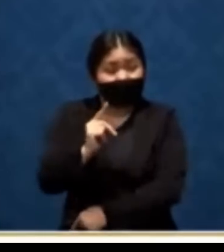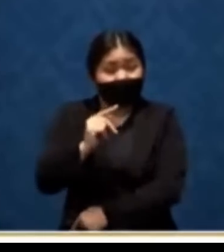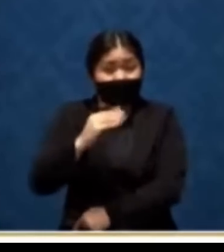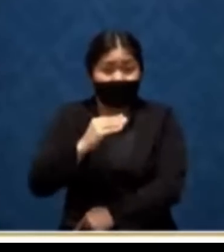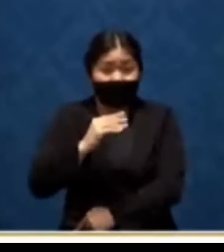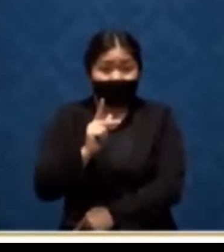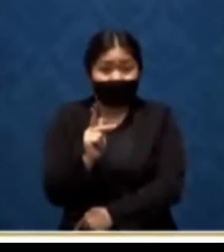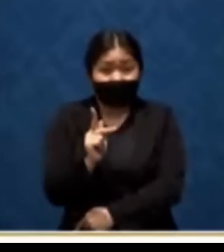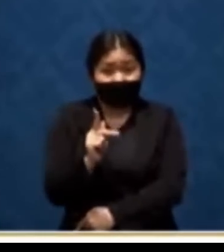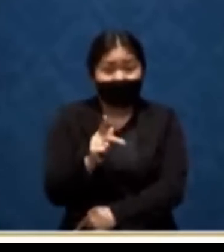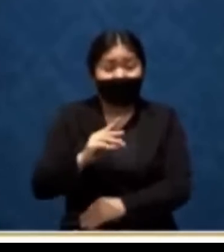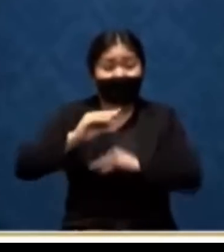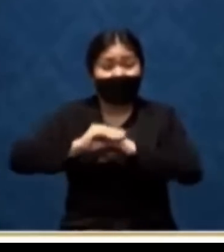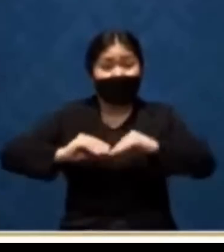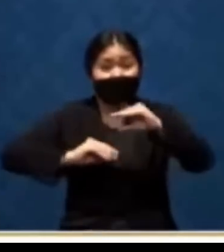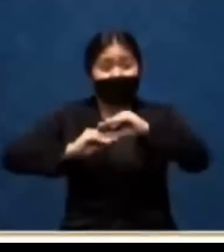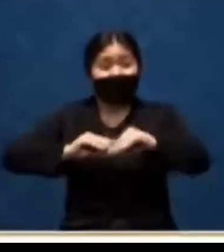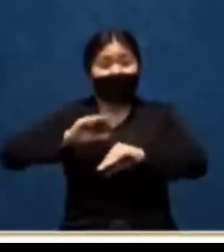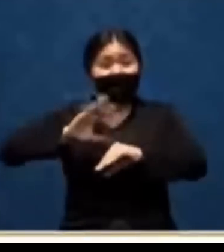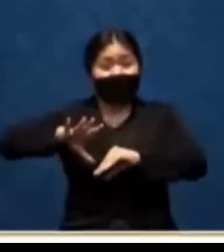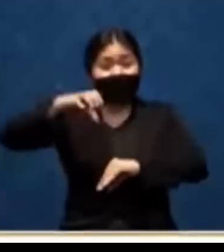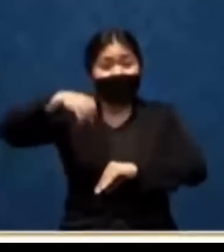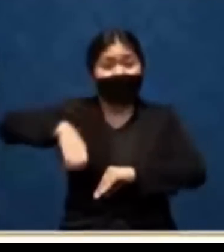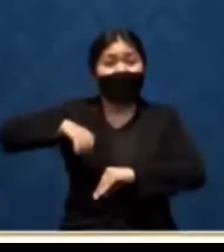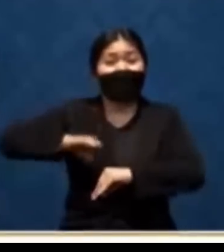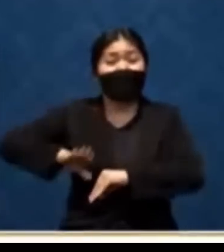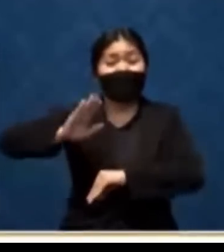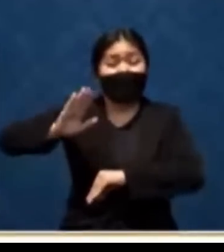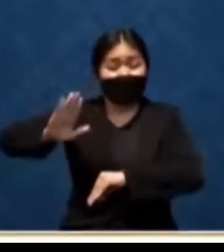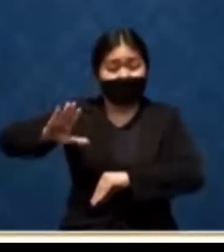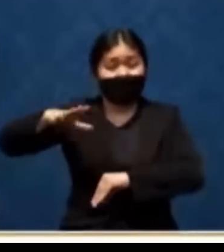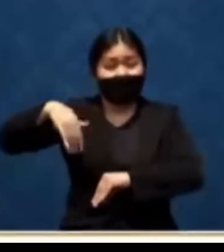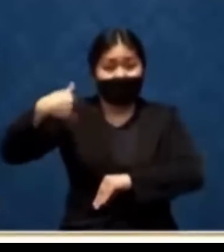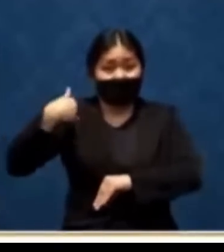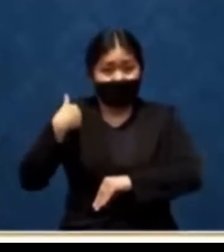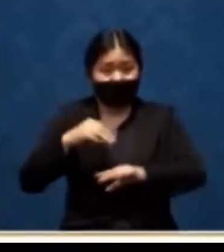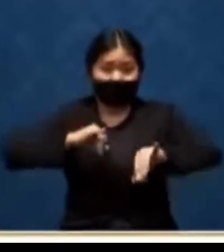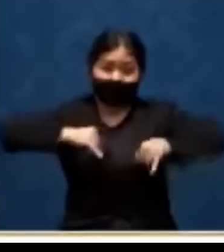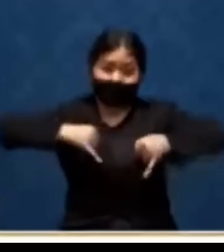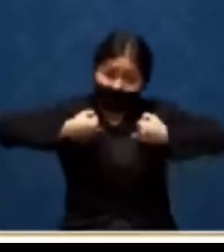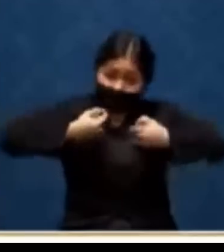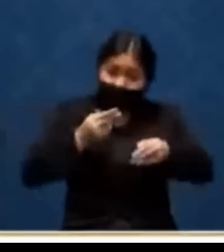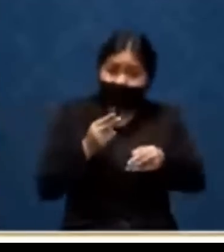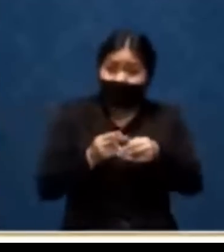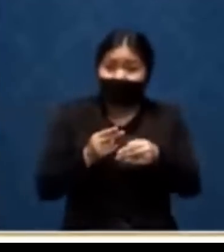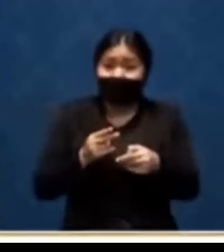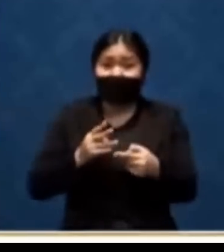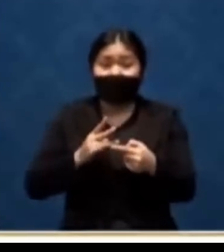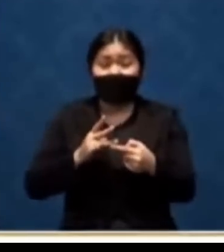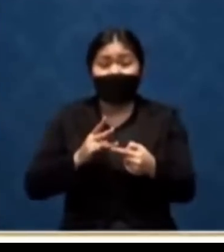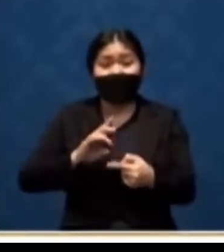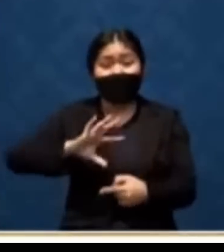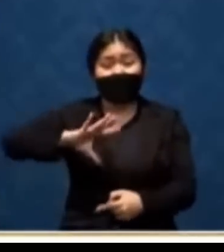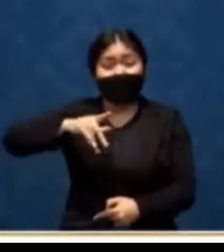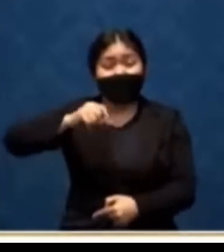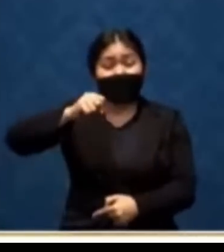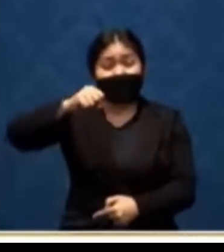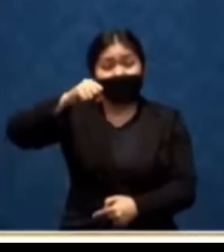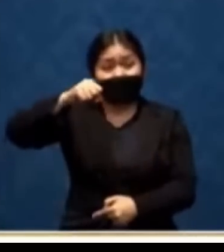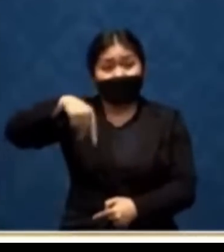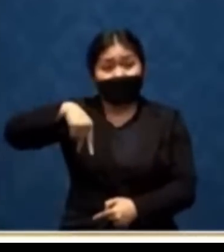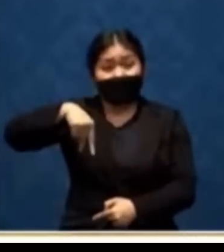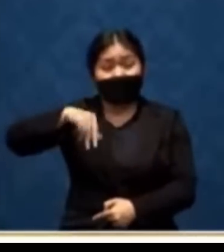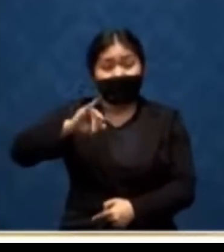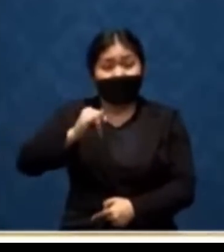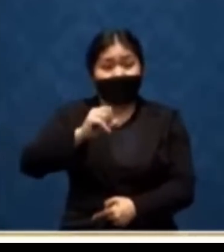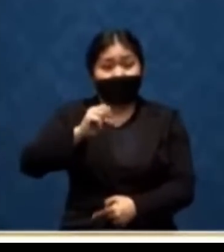การของบริษัทหยาไทอินเตอร์เนชั่นแนลโฮลดิ้งกรุ๊ปมีเจ้าของชื่อเสอจื้อเจียงหรือเสอหลุน